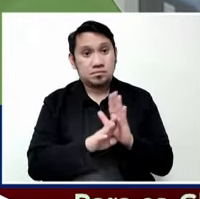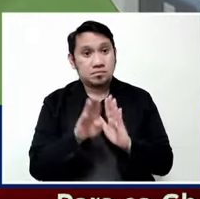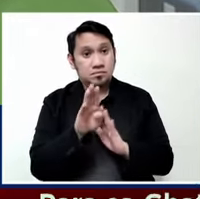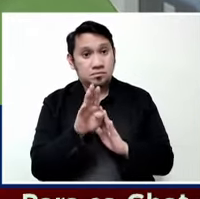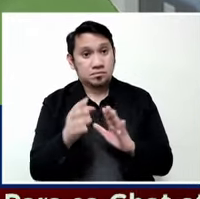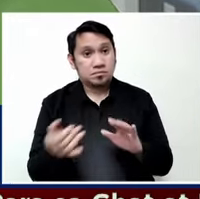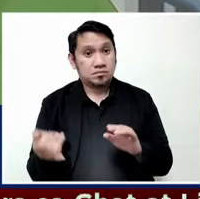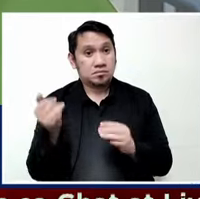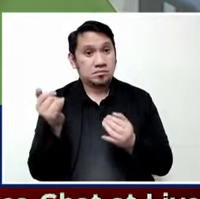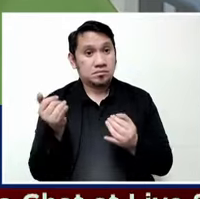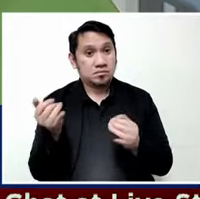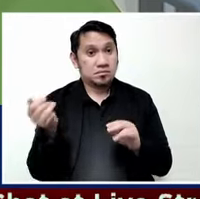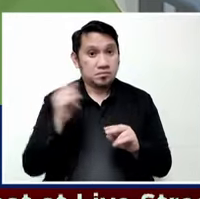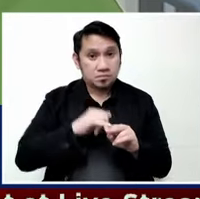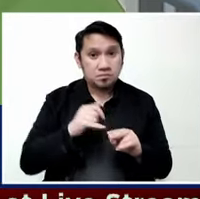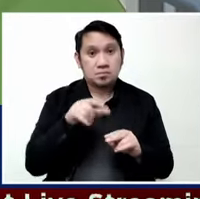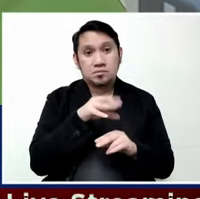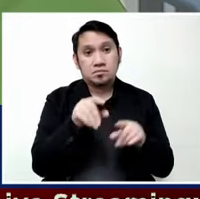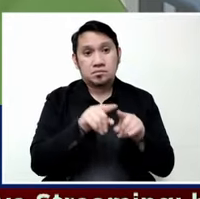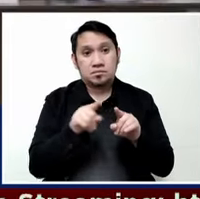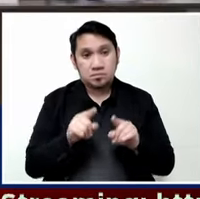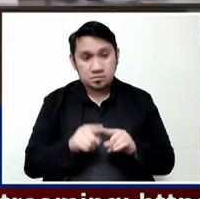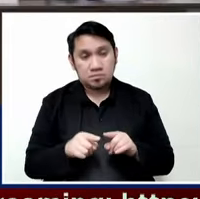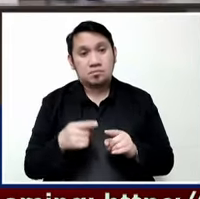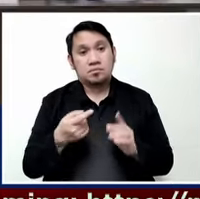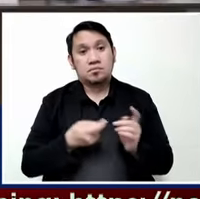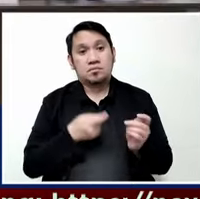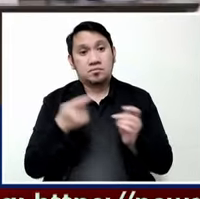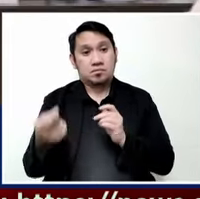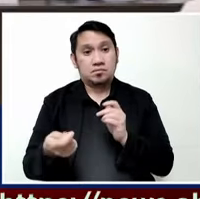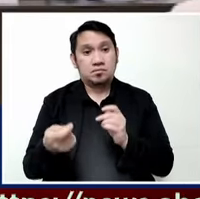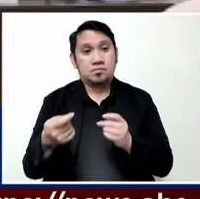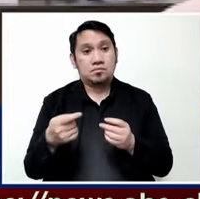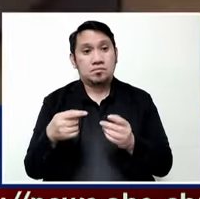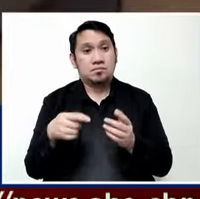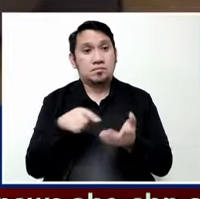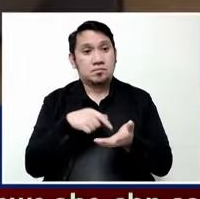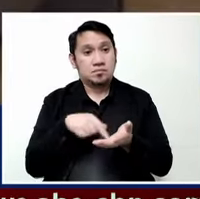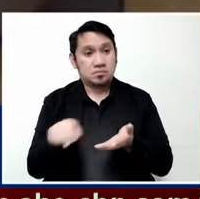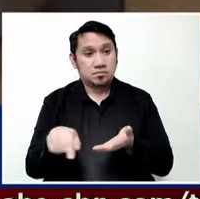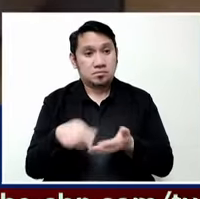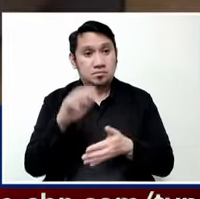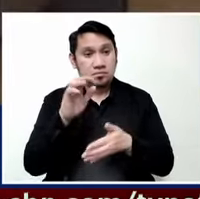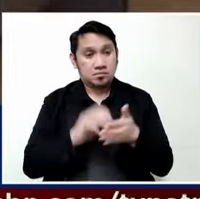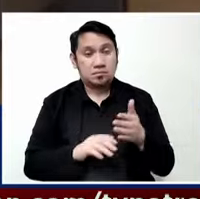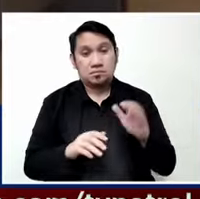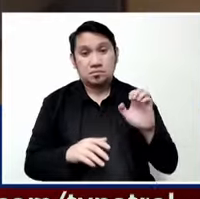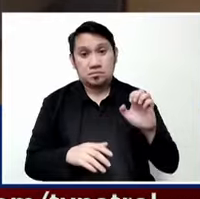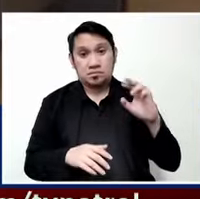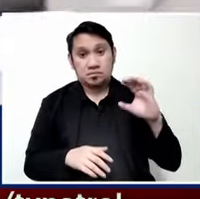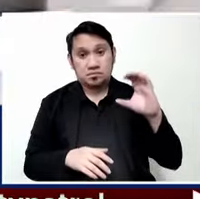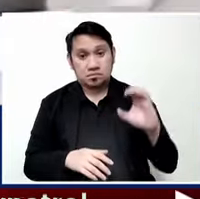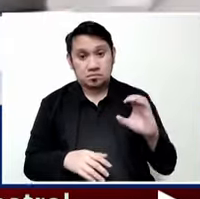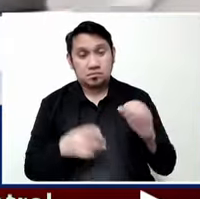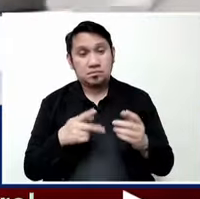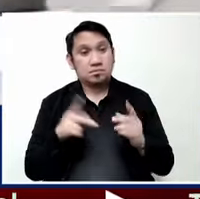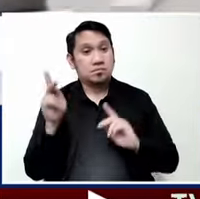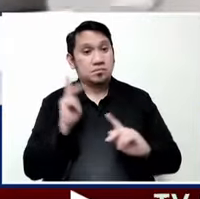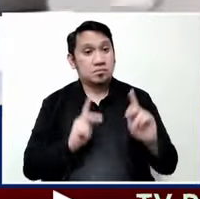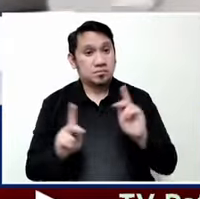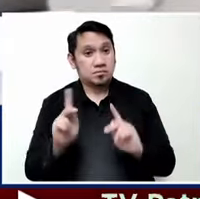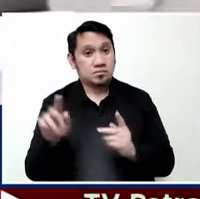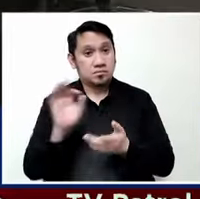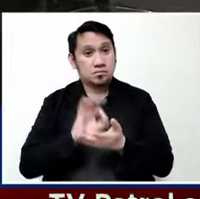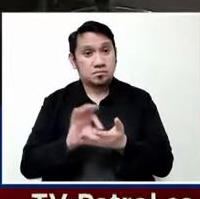yung patuloy na pagbaba ng transmission charges. Nakatakda na ring ilabas ng Energy Regulatory Commission ang performance audit nito